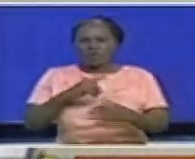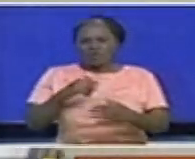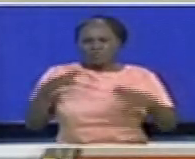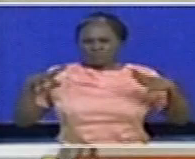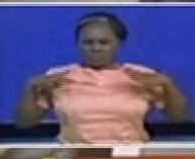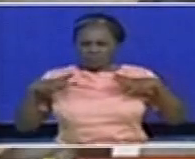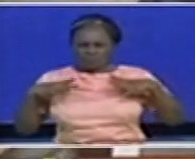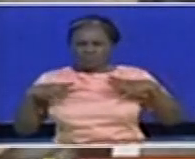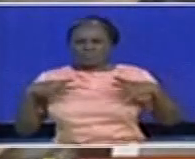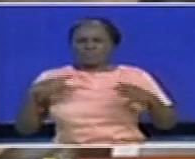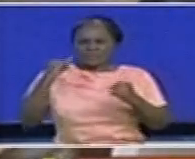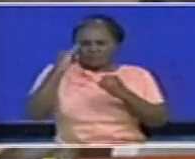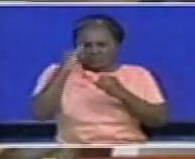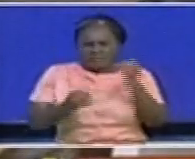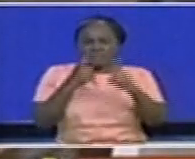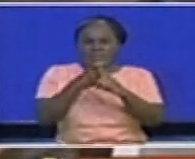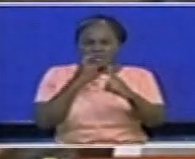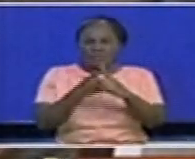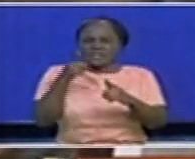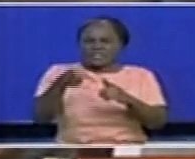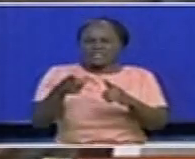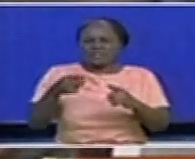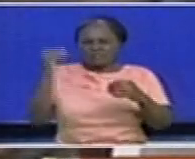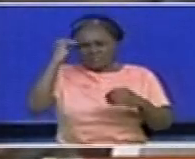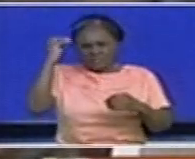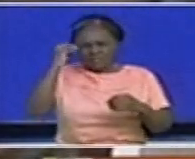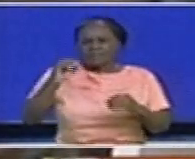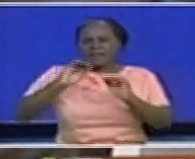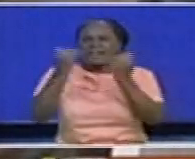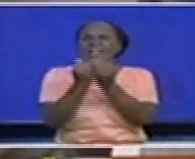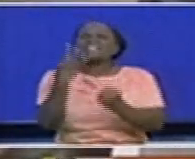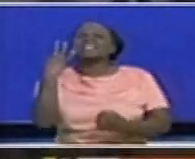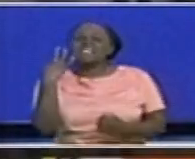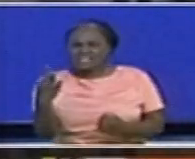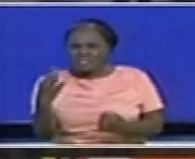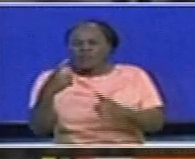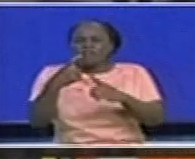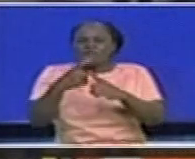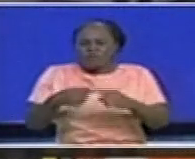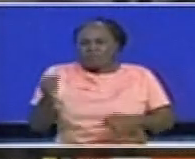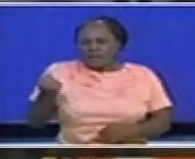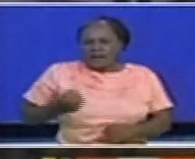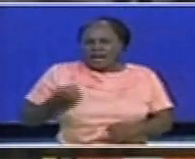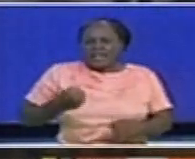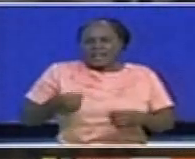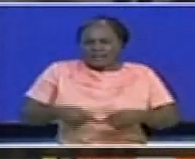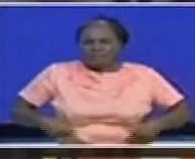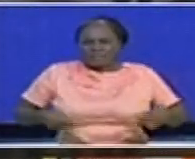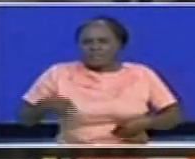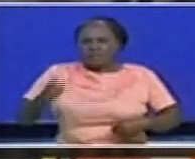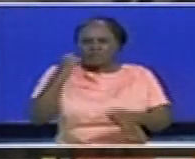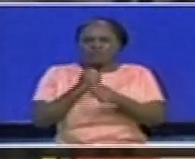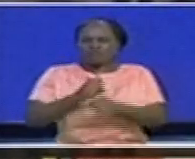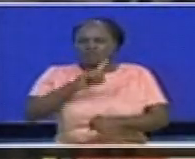ya muhula wa mwisho mwakani, wanafunzi wa kidato cha tatu katika shule ya upili ya wasichana ya Umsalma wanafanya